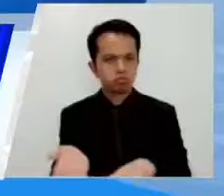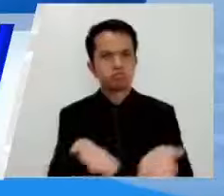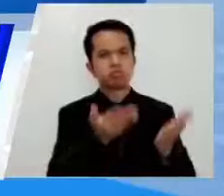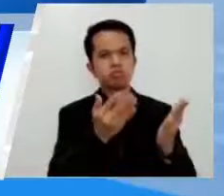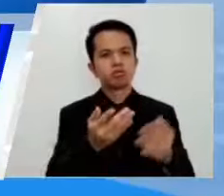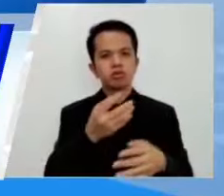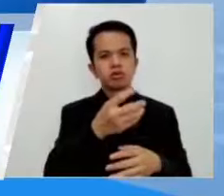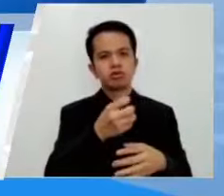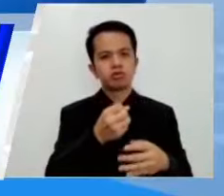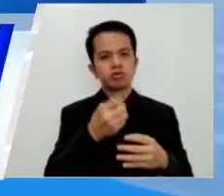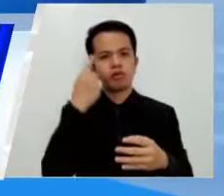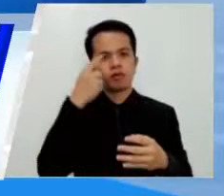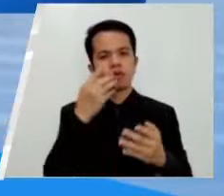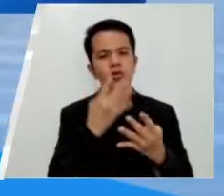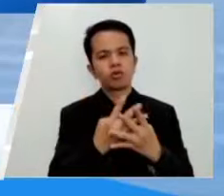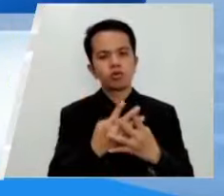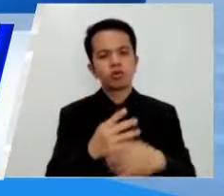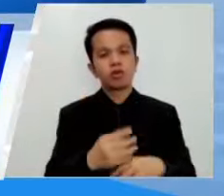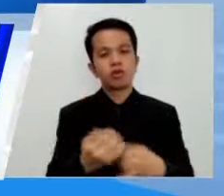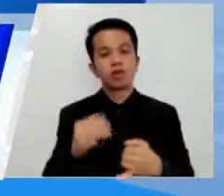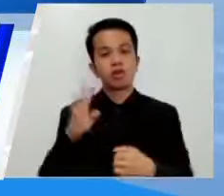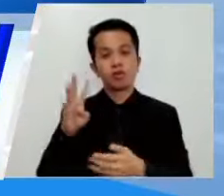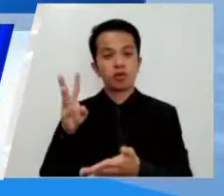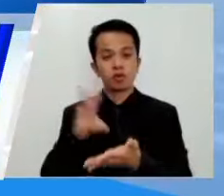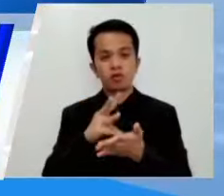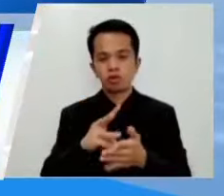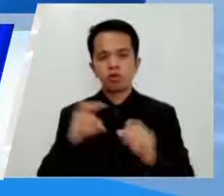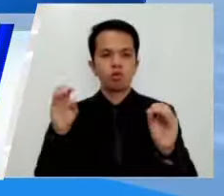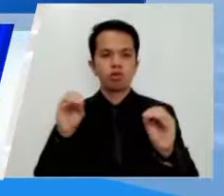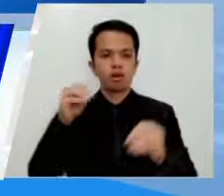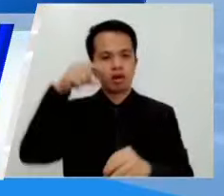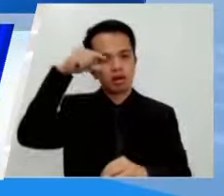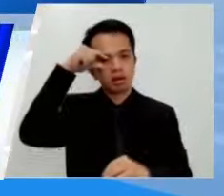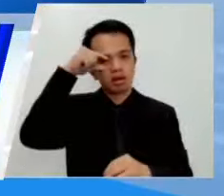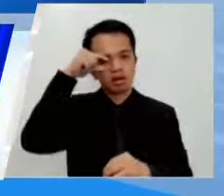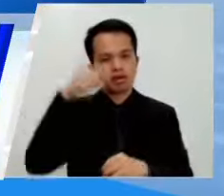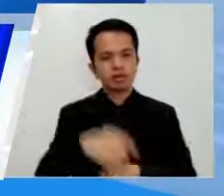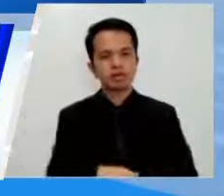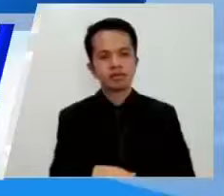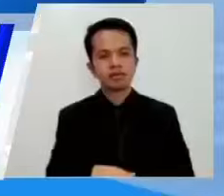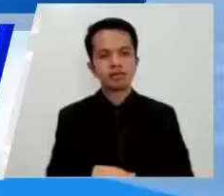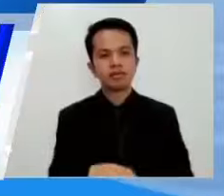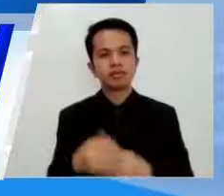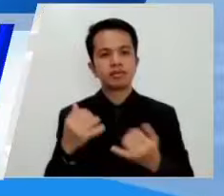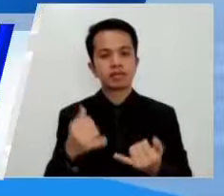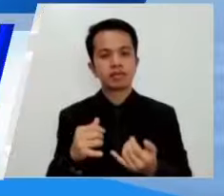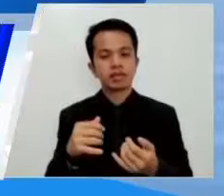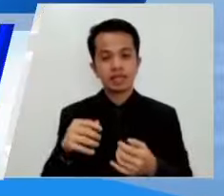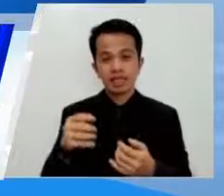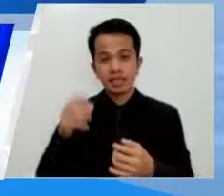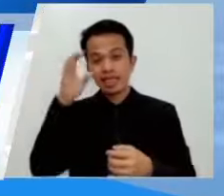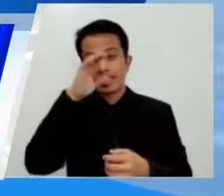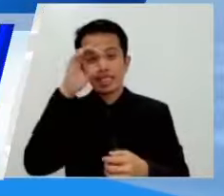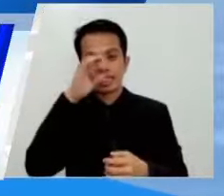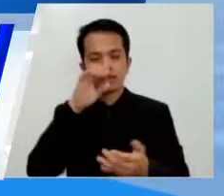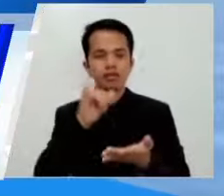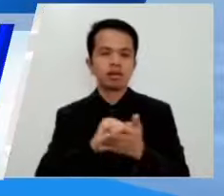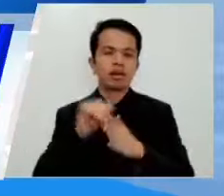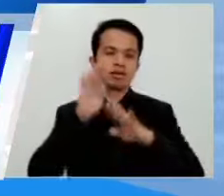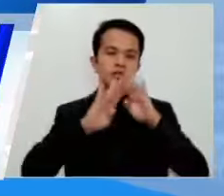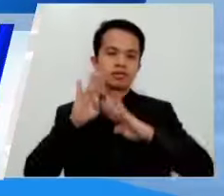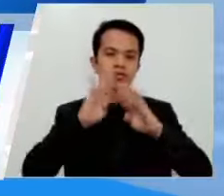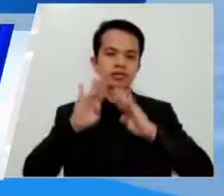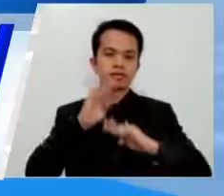warrants. Sa apat na lugar, walang kibuloy na humarap o dinampot. Ang pagtuntun sa kanya, malaking hamon pa rin daw ayon sa